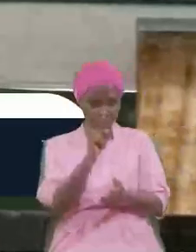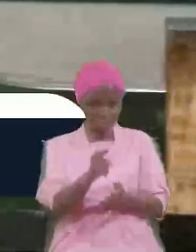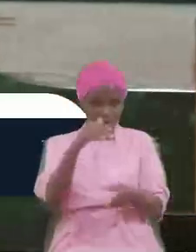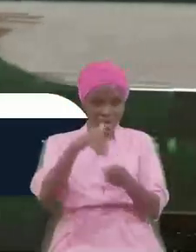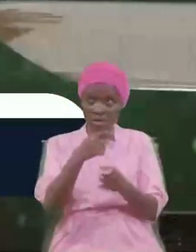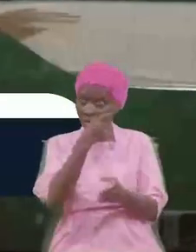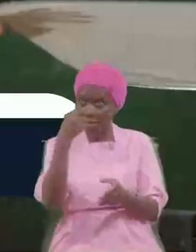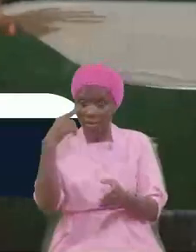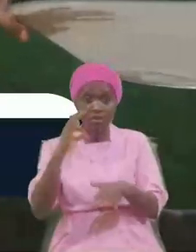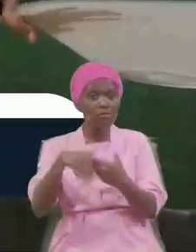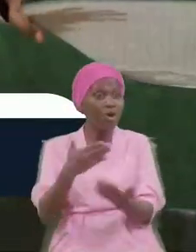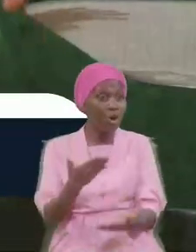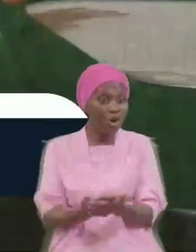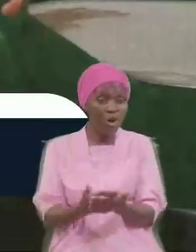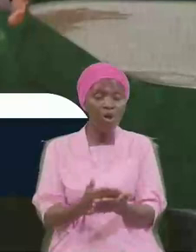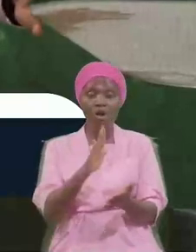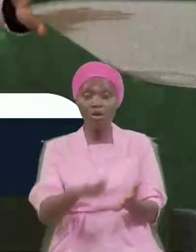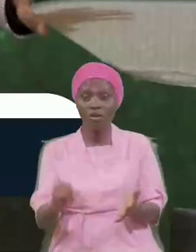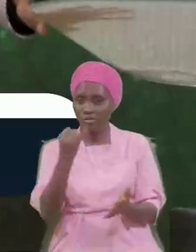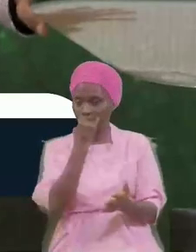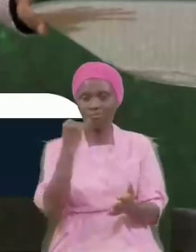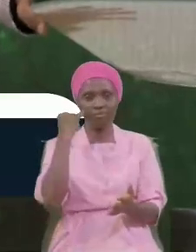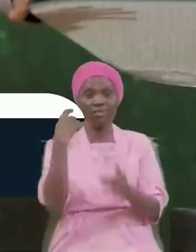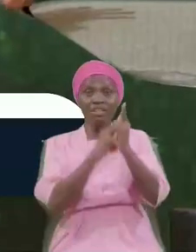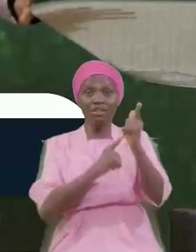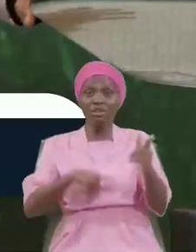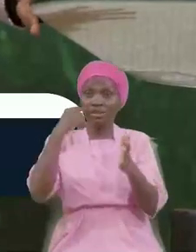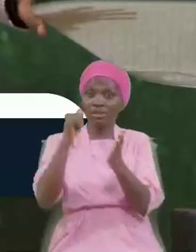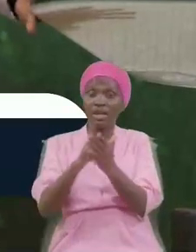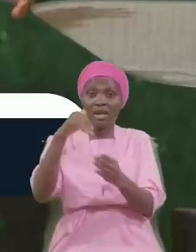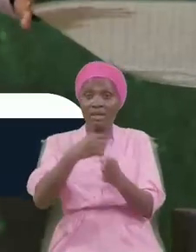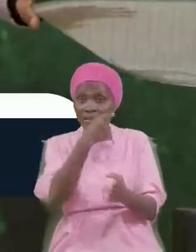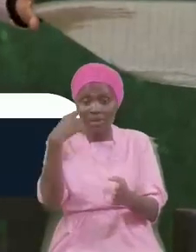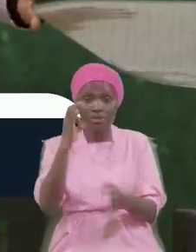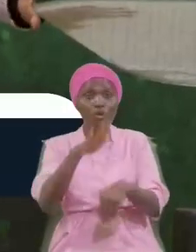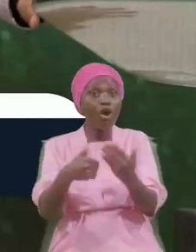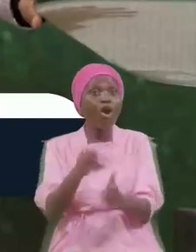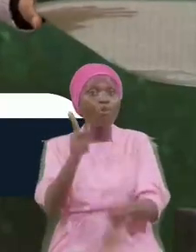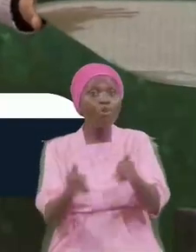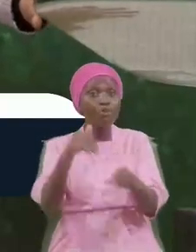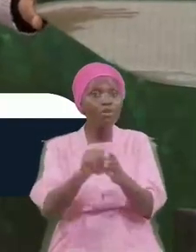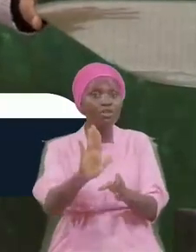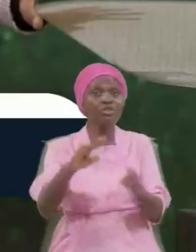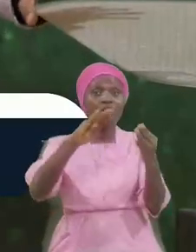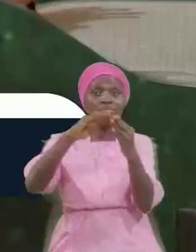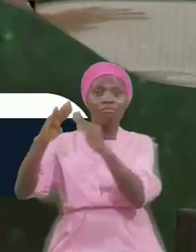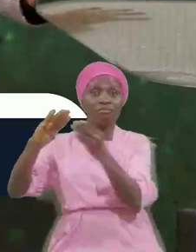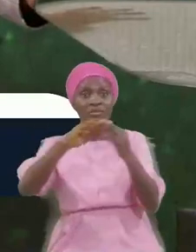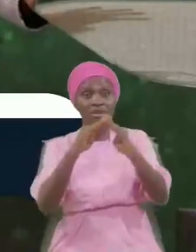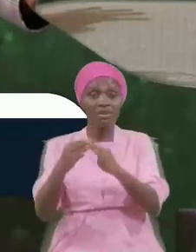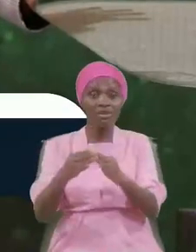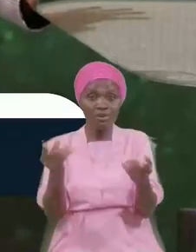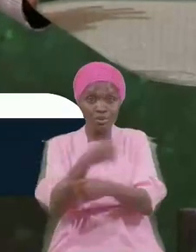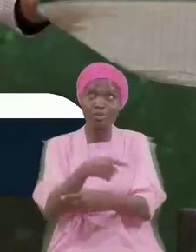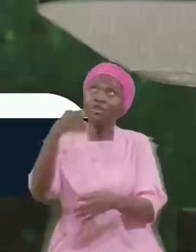tout Israël. Le Seigneur a dit aux yeux de tous les gens dans votre communauté, aujourd'hui, le Seigneur va